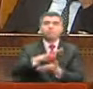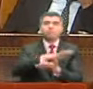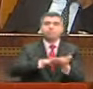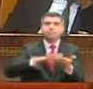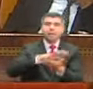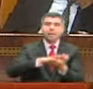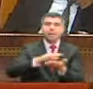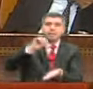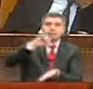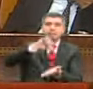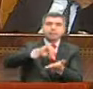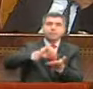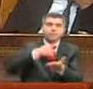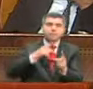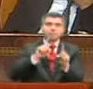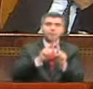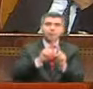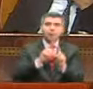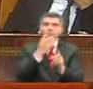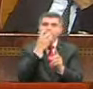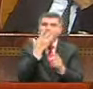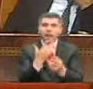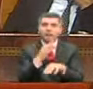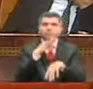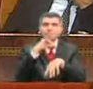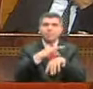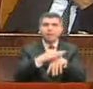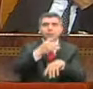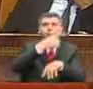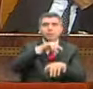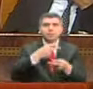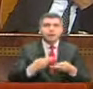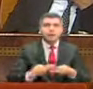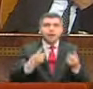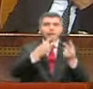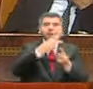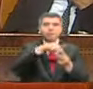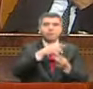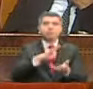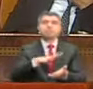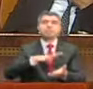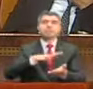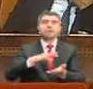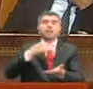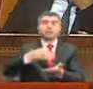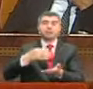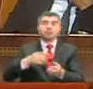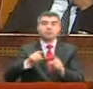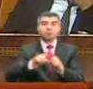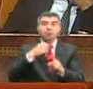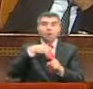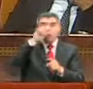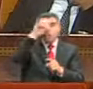المنطقه بالنسبه للتلوث وبالنسبه ل راك تعرفوا هذيك الاقليم هذيك المدينه اللي هي مدينه